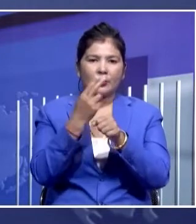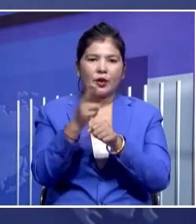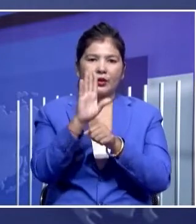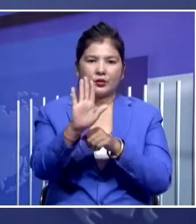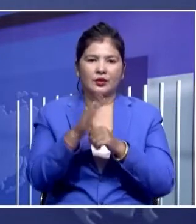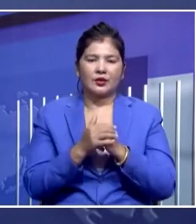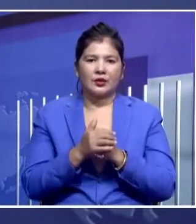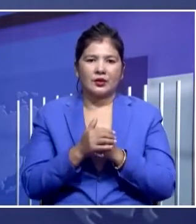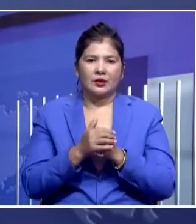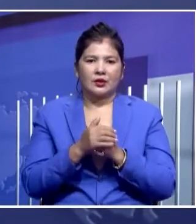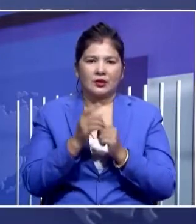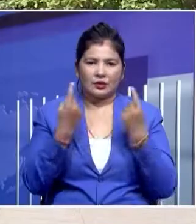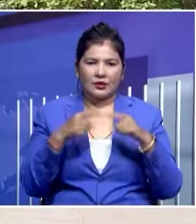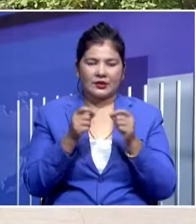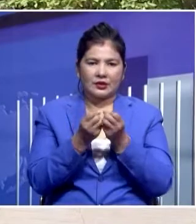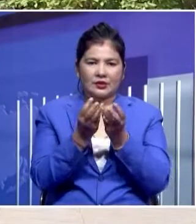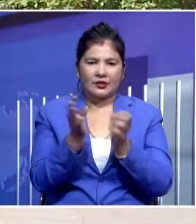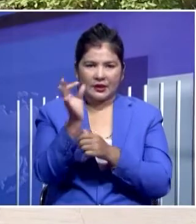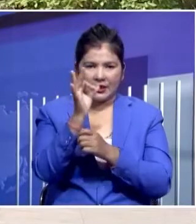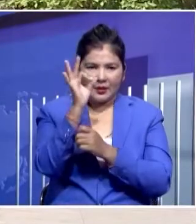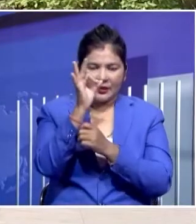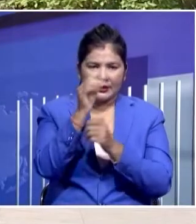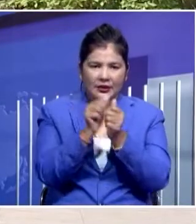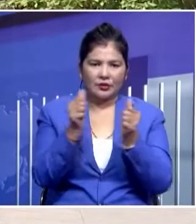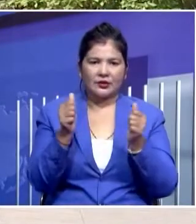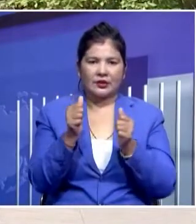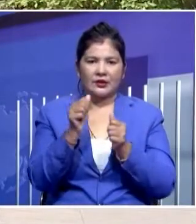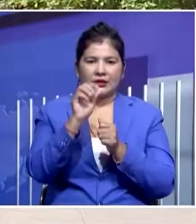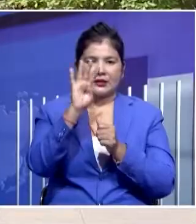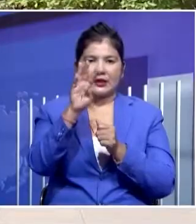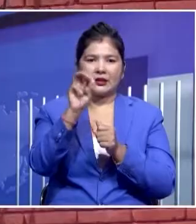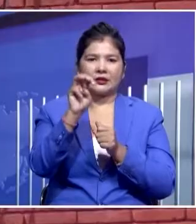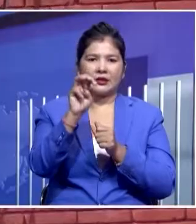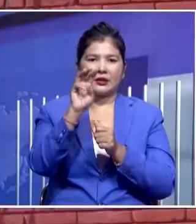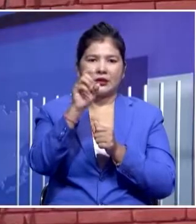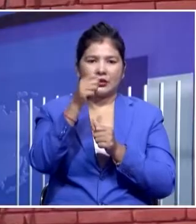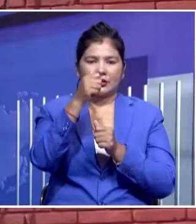पुष्टि भएको छ। स्वास्थ्य तथा जनसङ्ख्या मन्त्रालयका अनुसार